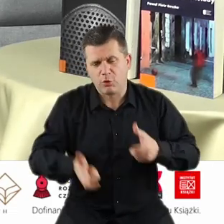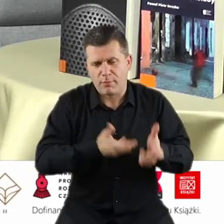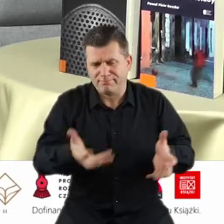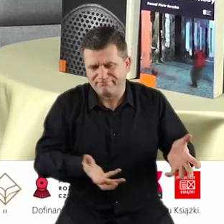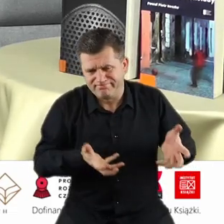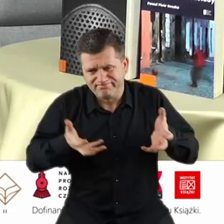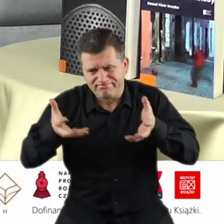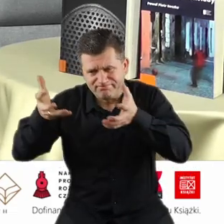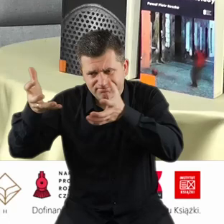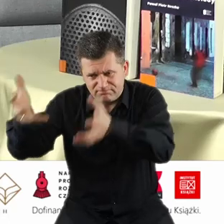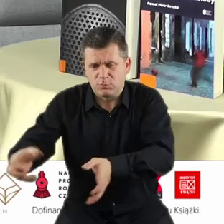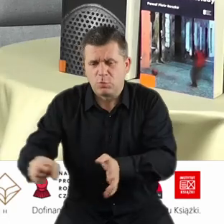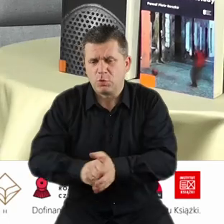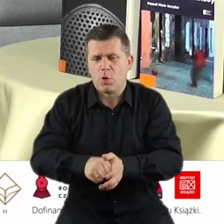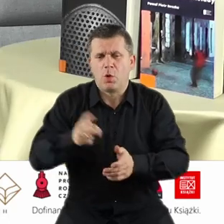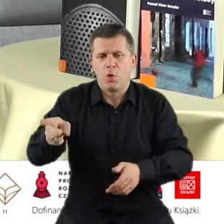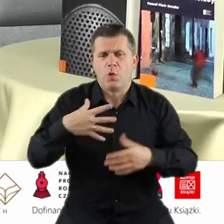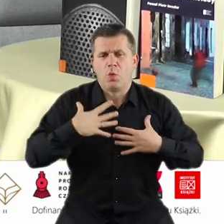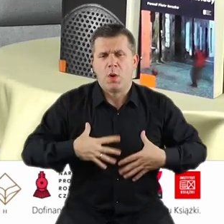do łazienki.